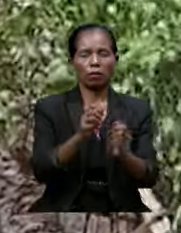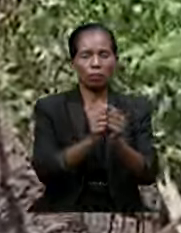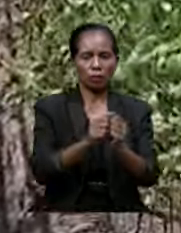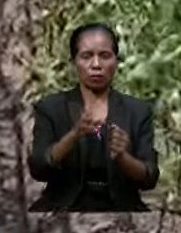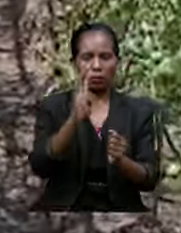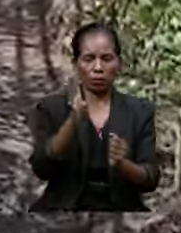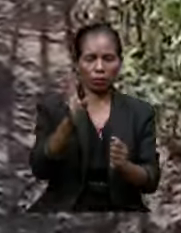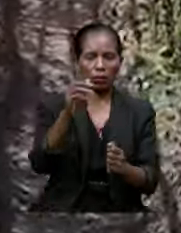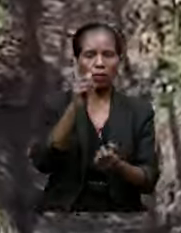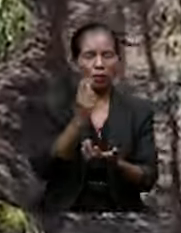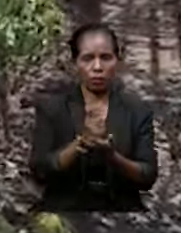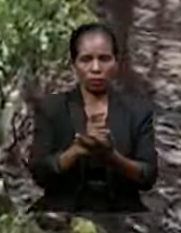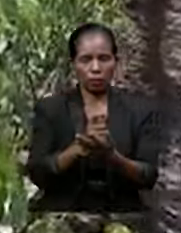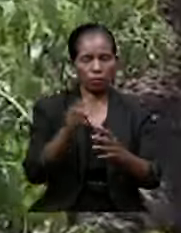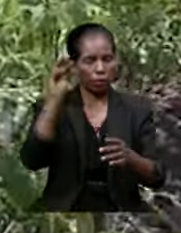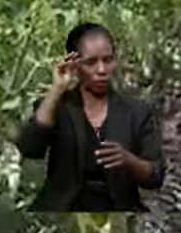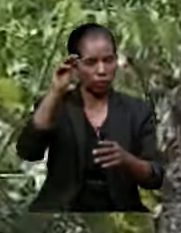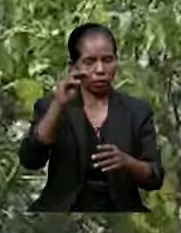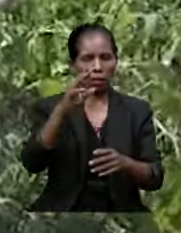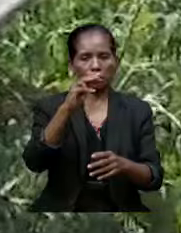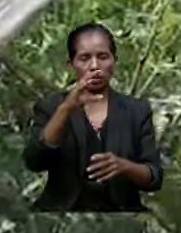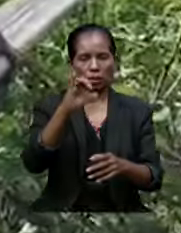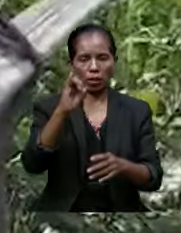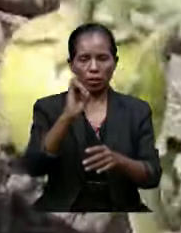resin tamane ministeri komersi no industria sei halo